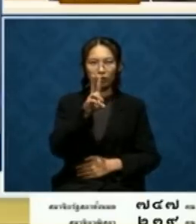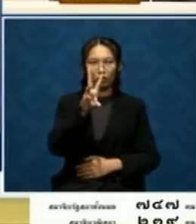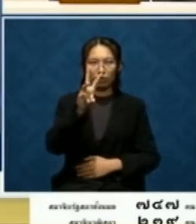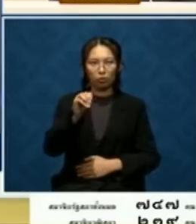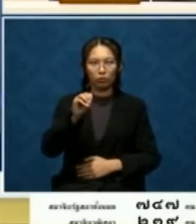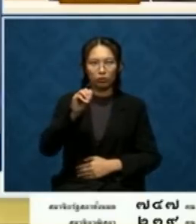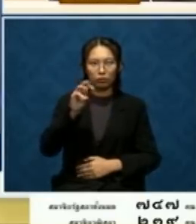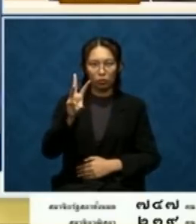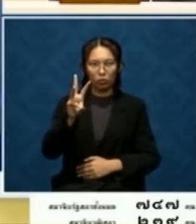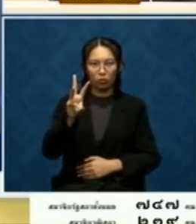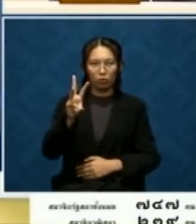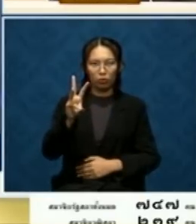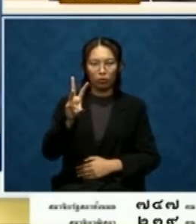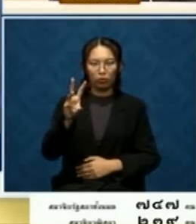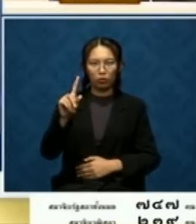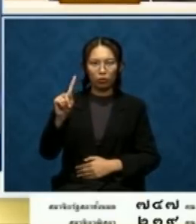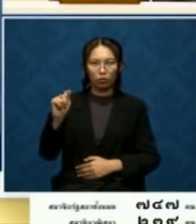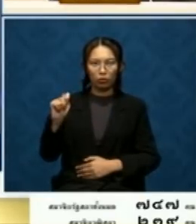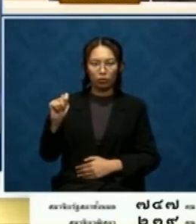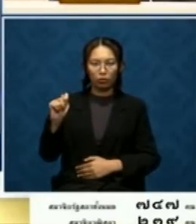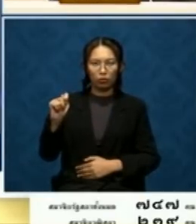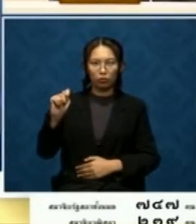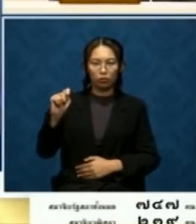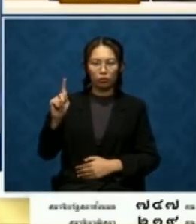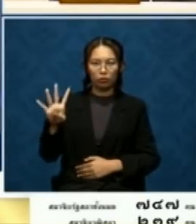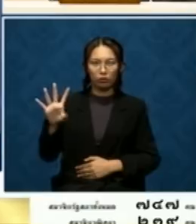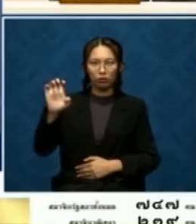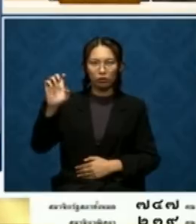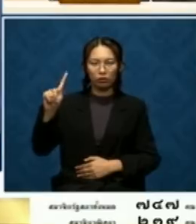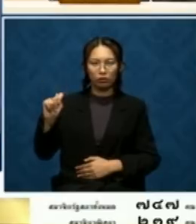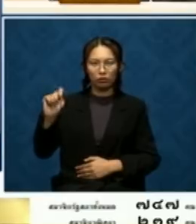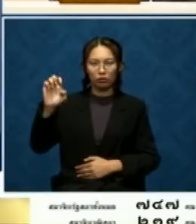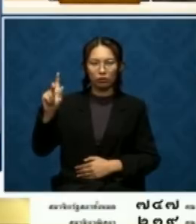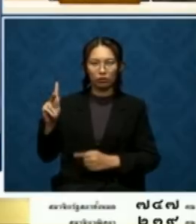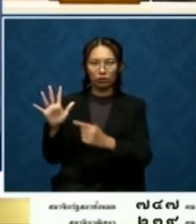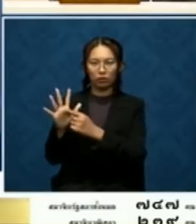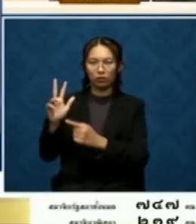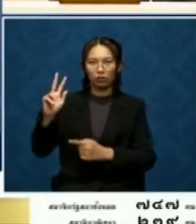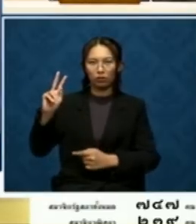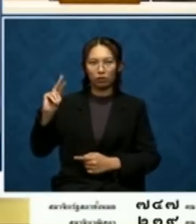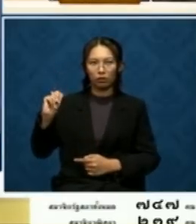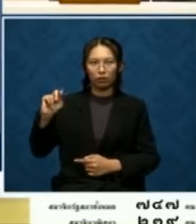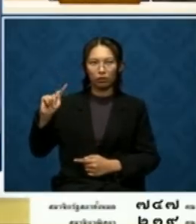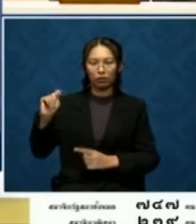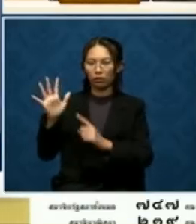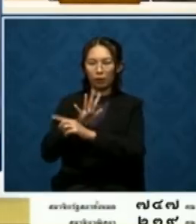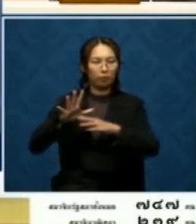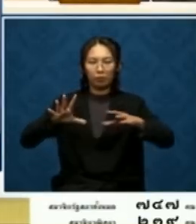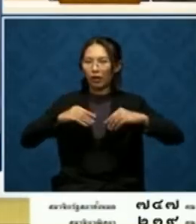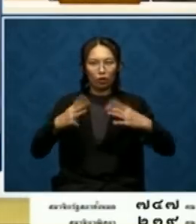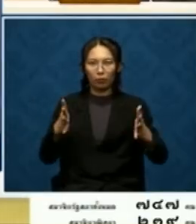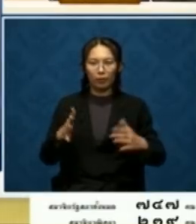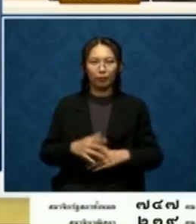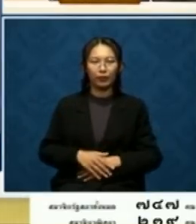ไหน หมายความว่าต้องดูต้องดูกระทรวงสำคัญสำคัญที่เกี่ยวกับความมั่นคงต่อไปเหรอคะ ใช่ครับ อาจารย์ไหนๆพูดถึงกระทรวงแล้วเพราะว่าต